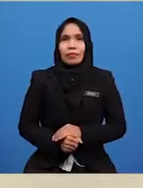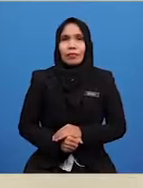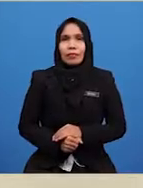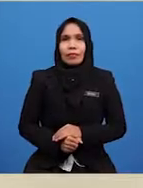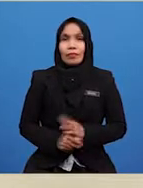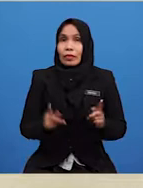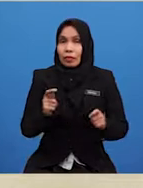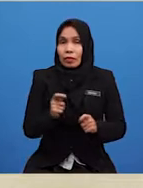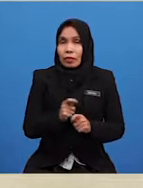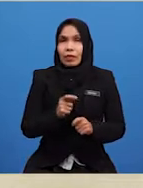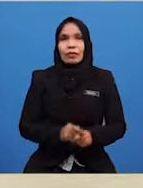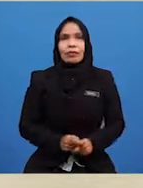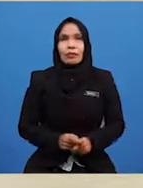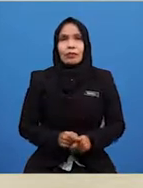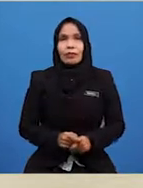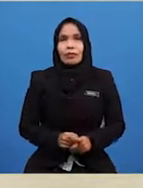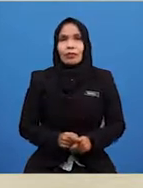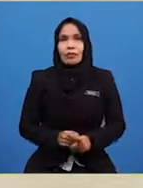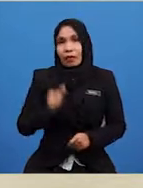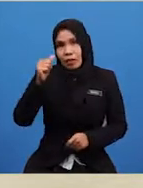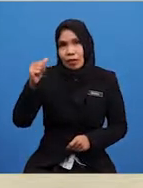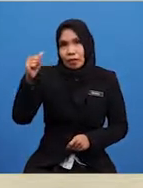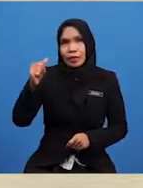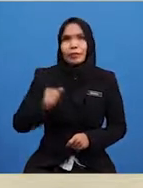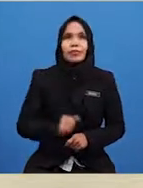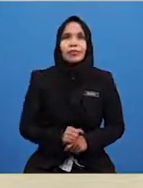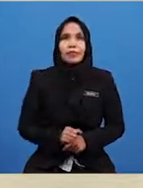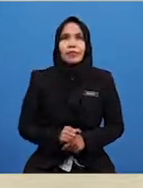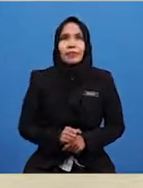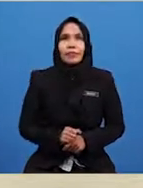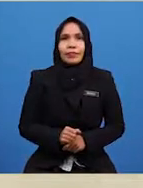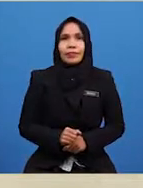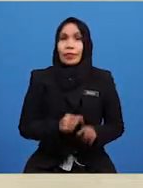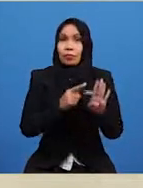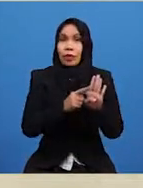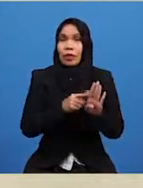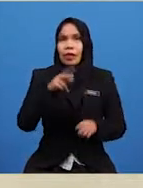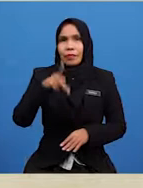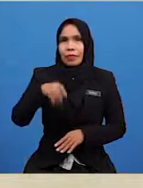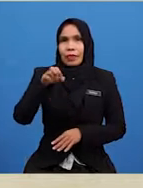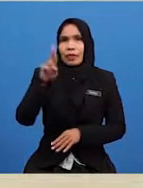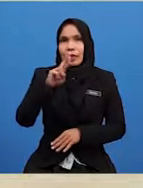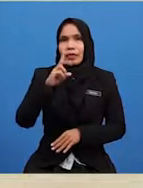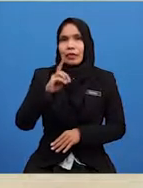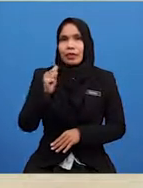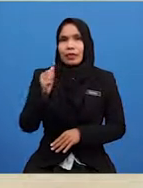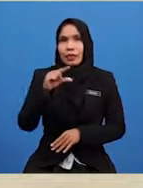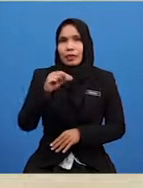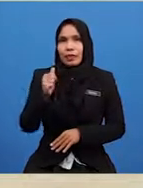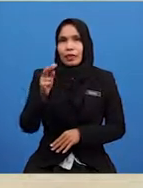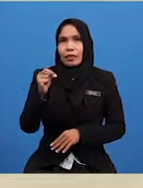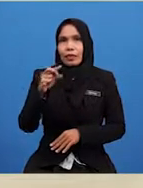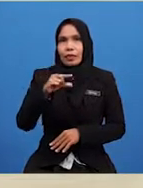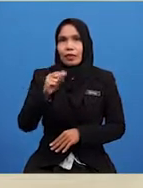Aktiviti perdagangan juga menyebabkan berlakunya penyebaran agama Islam. Penyebaran ini berlaku